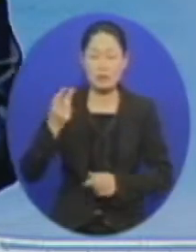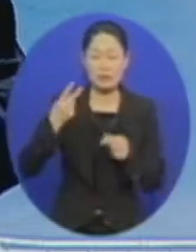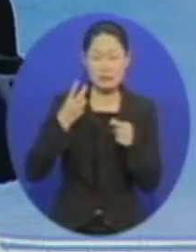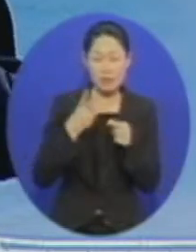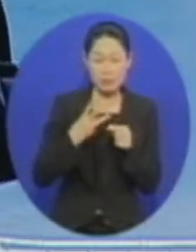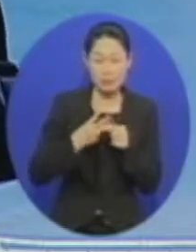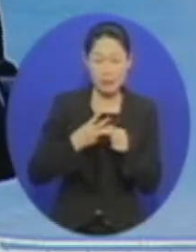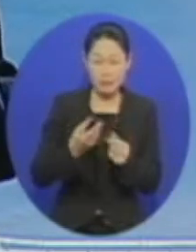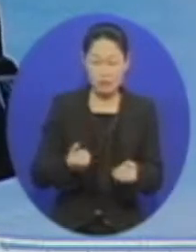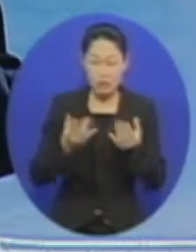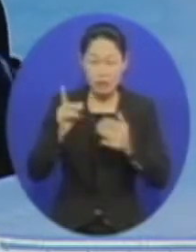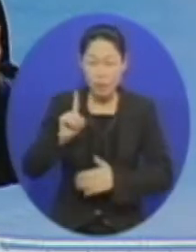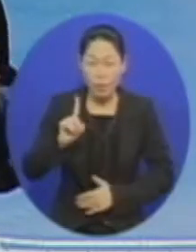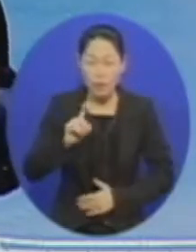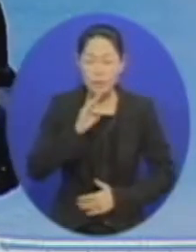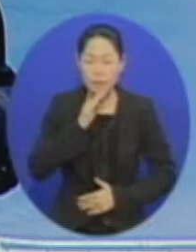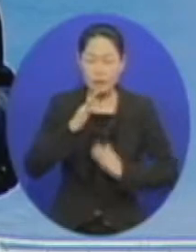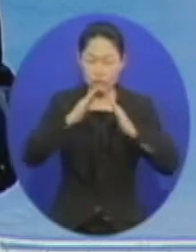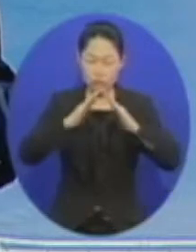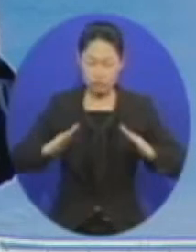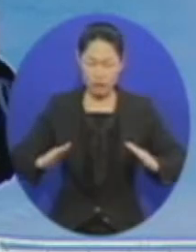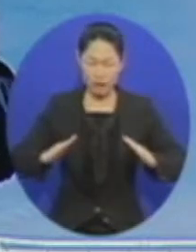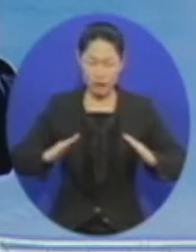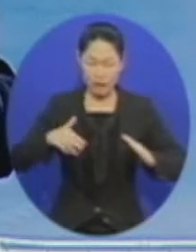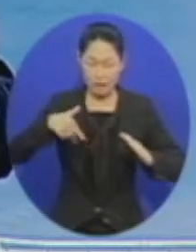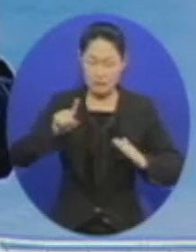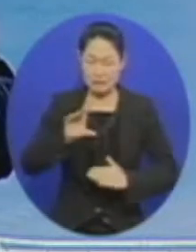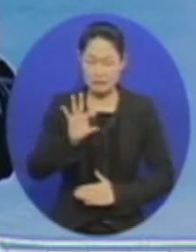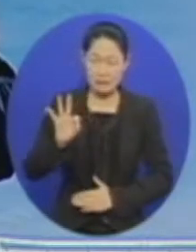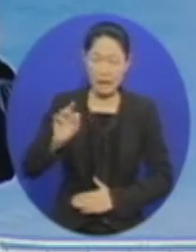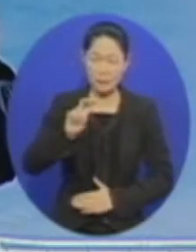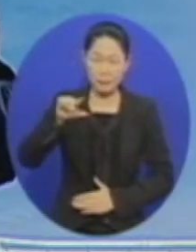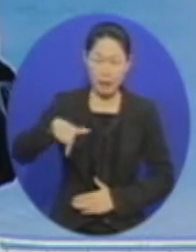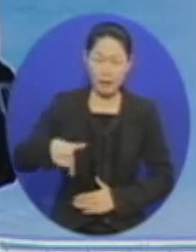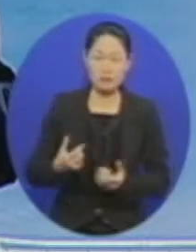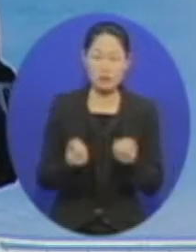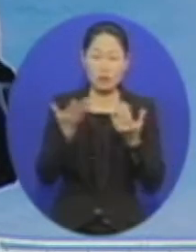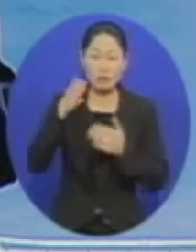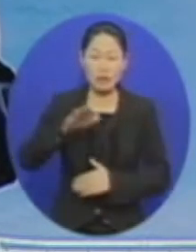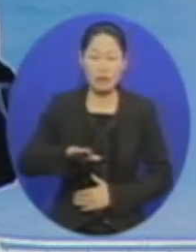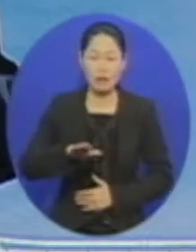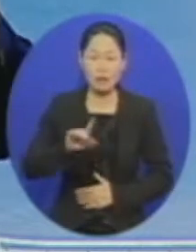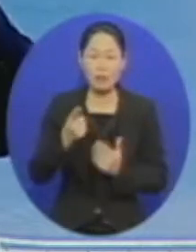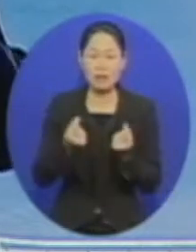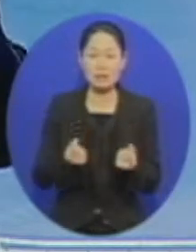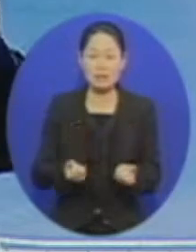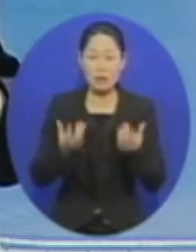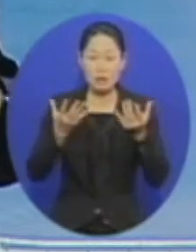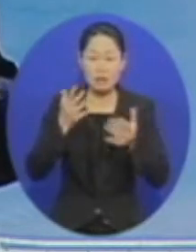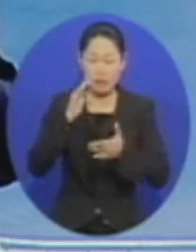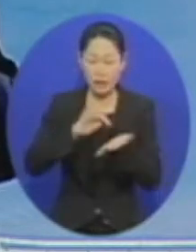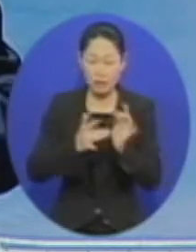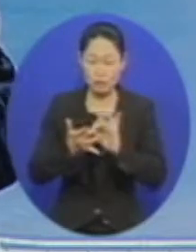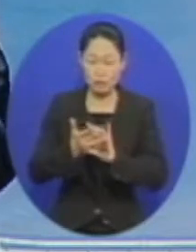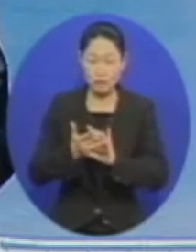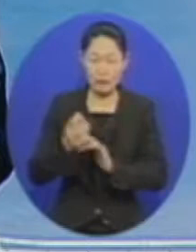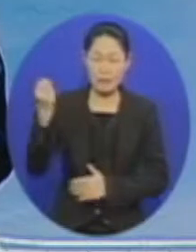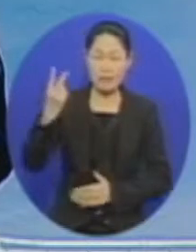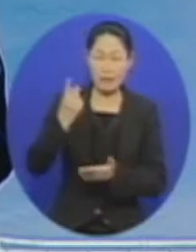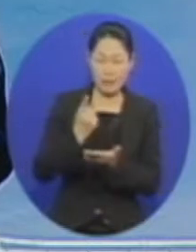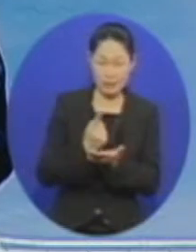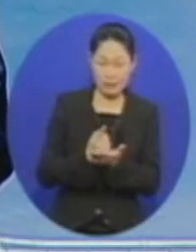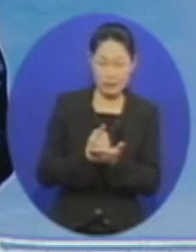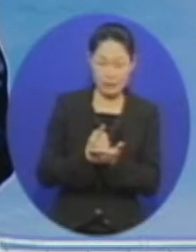수장 절 장막 쩌리 인데 이 열기는 아 예수님의 재림을 예표하는